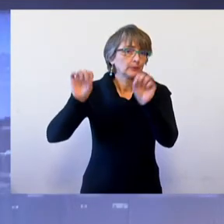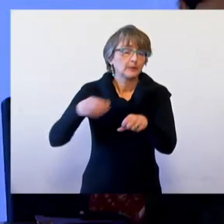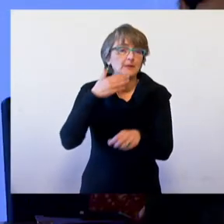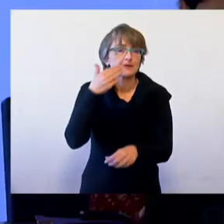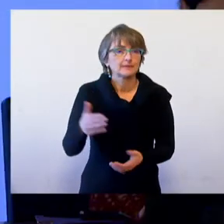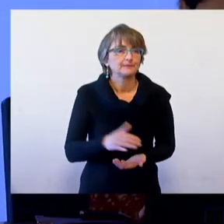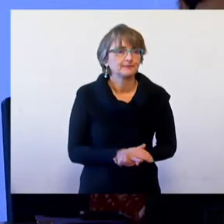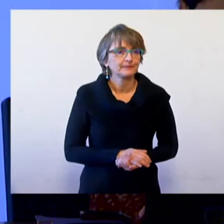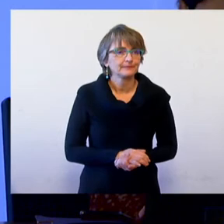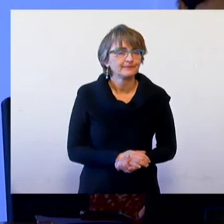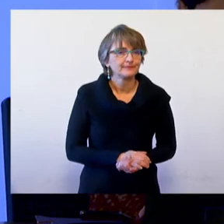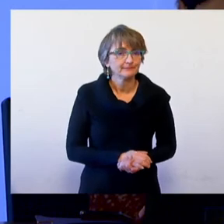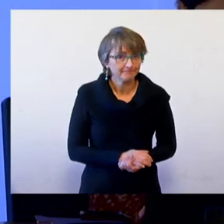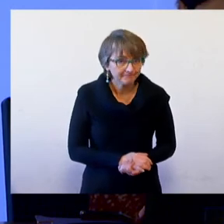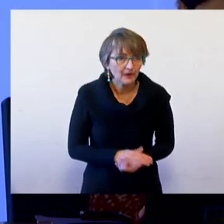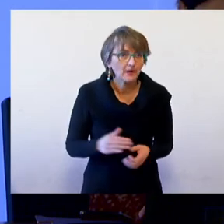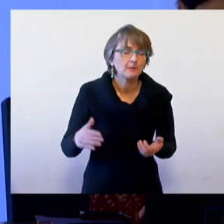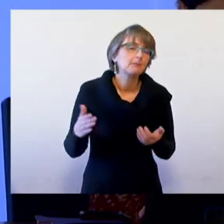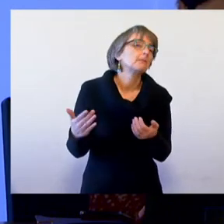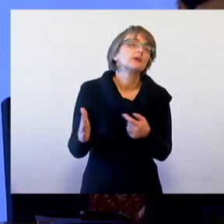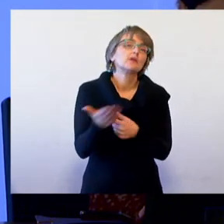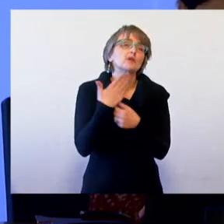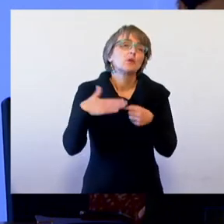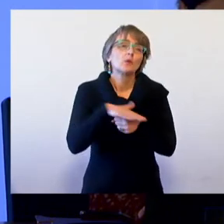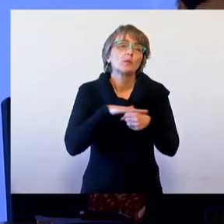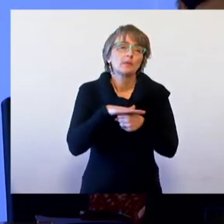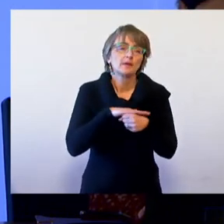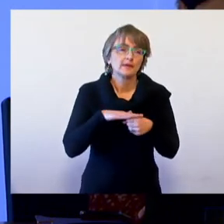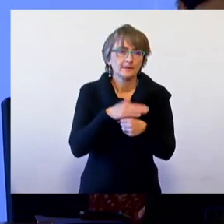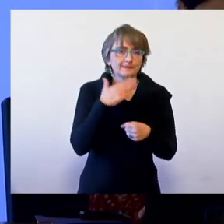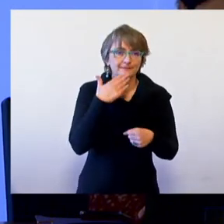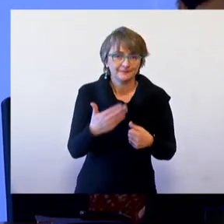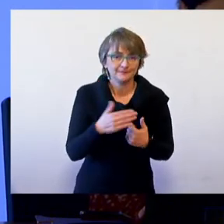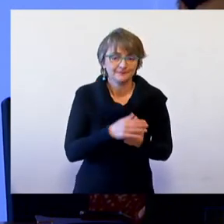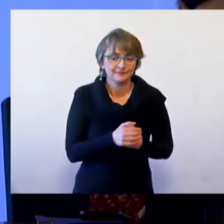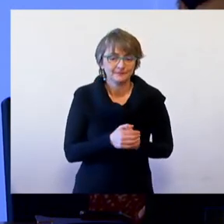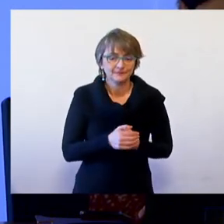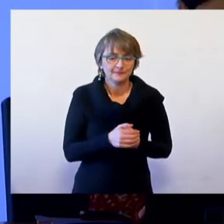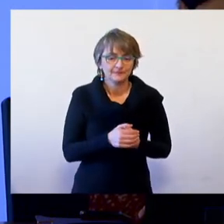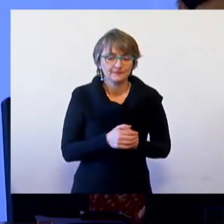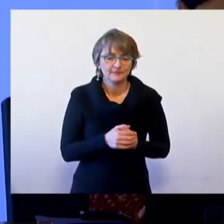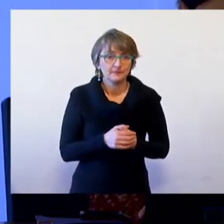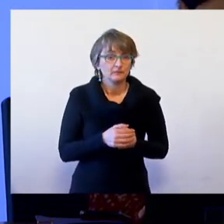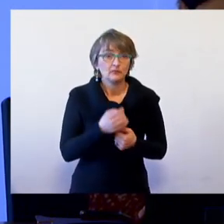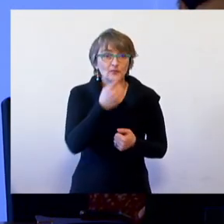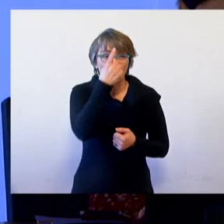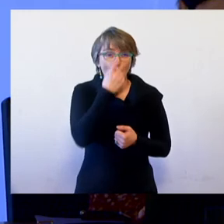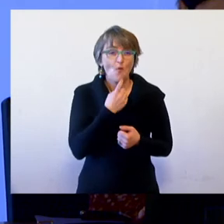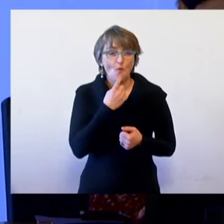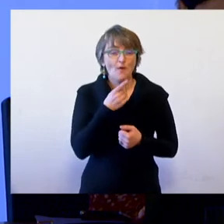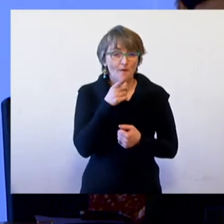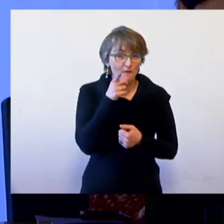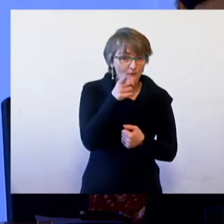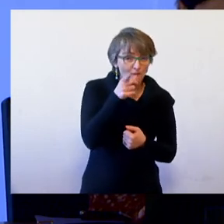Merci à nous de cette présentation complète, mais je crois que vous avez donné une nouvelle très importante qui n'a échappé